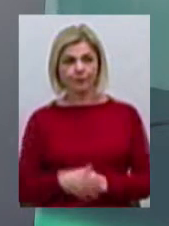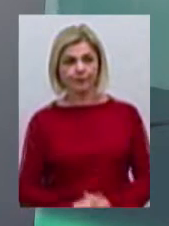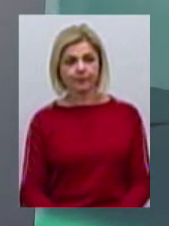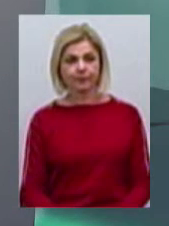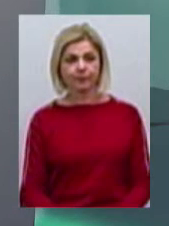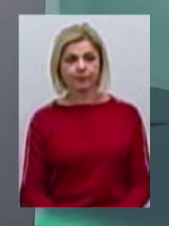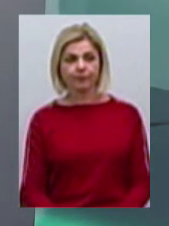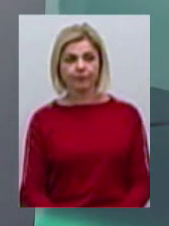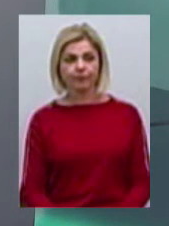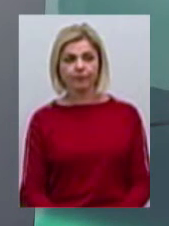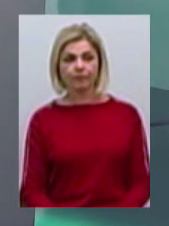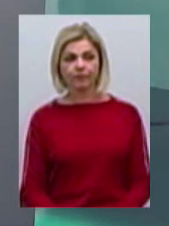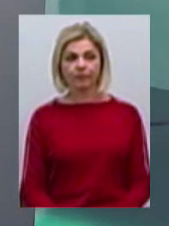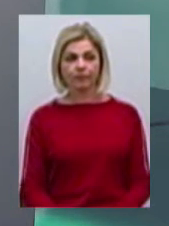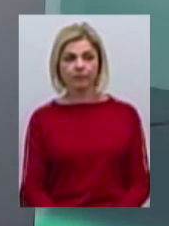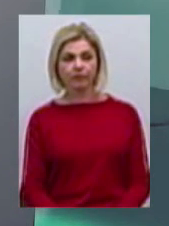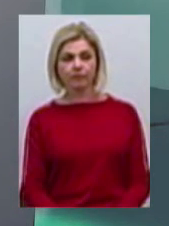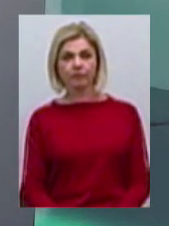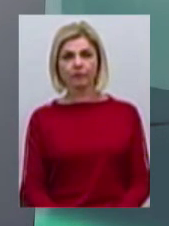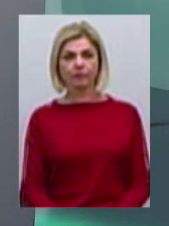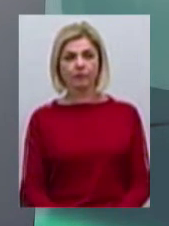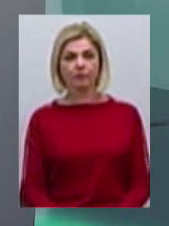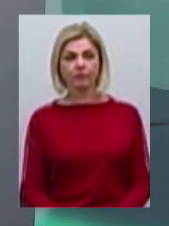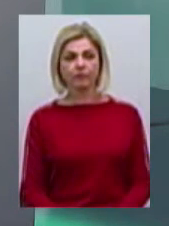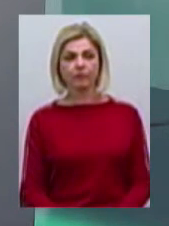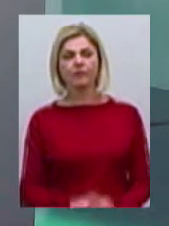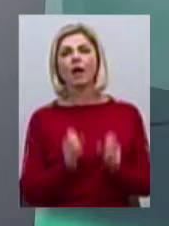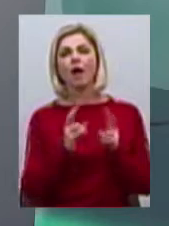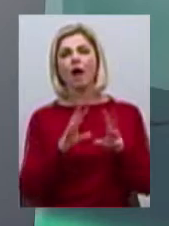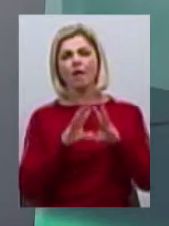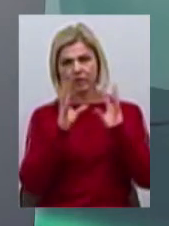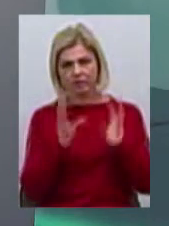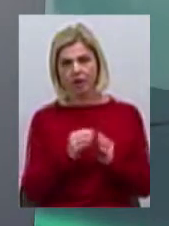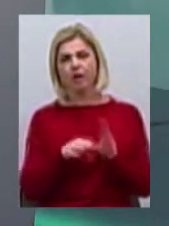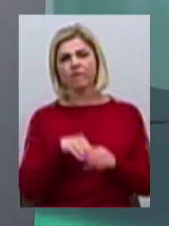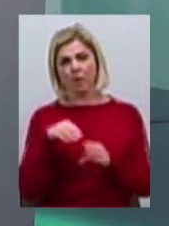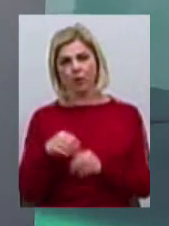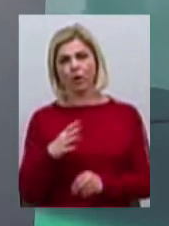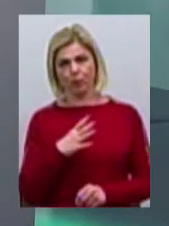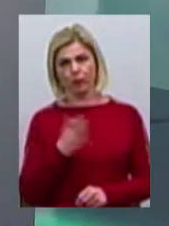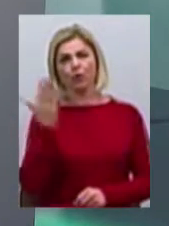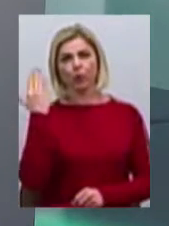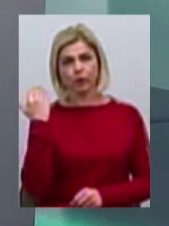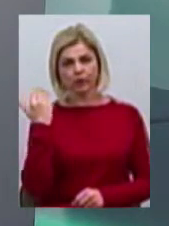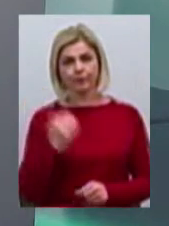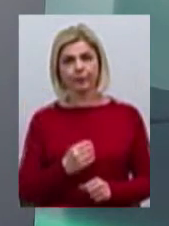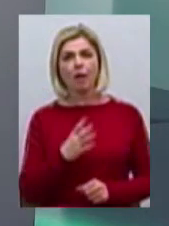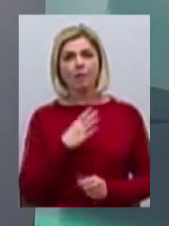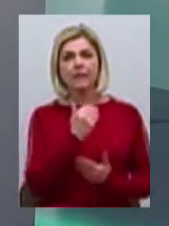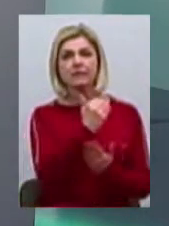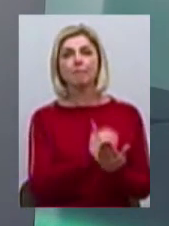не знаю, видно, не видно, шановні миколаївці. Наскільки загальні були вибори тоді? Складалися